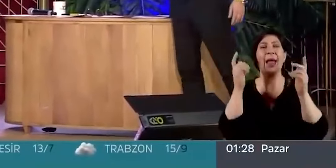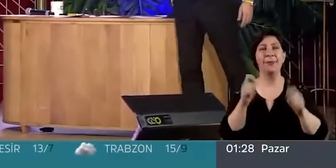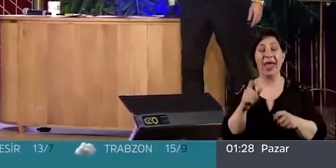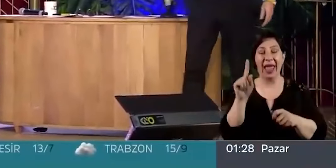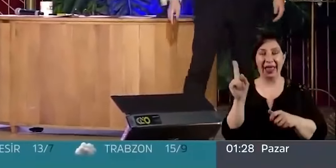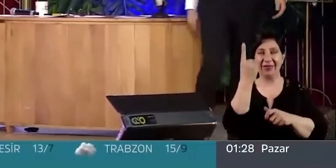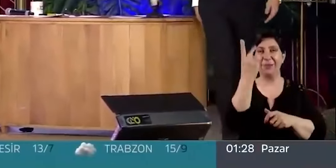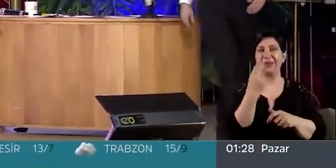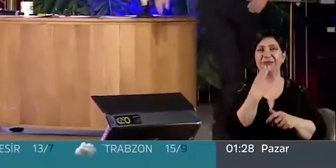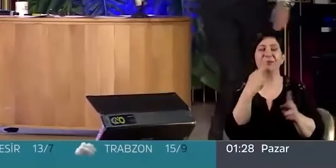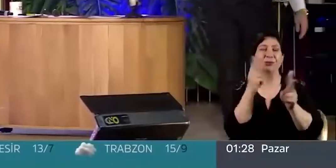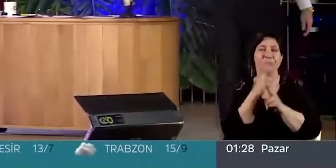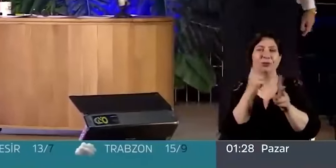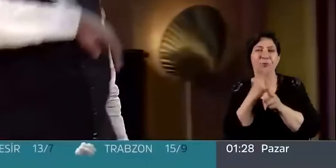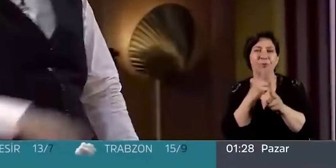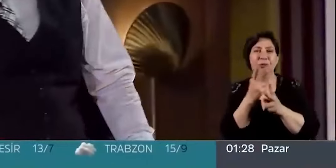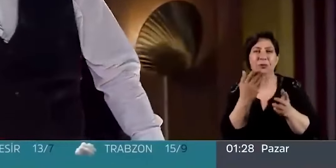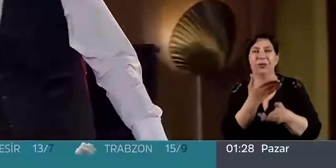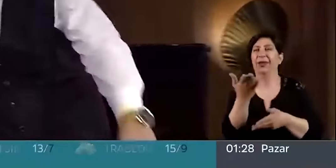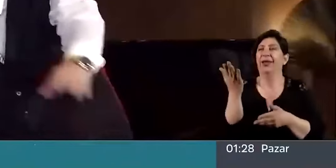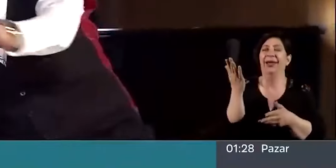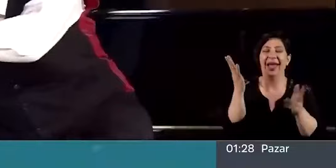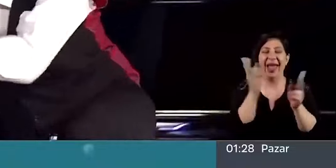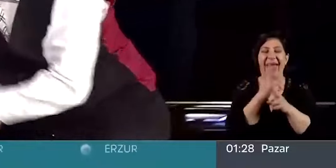İlk defa bir kız güldü, kendi kendine işte bunları ha